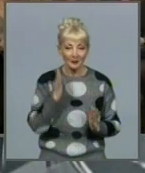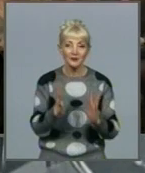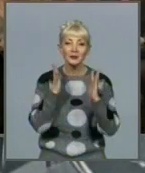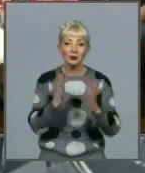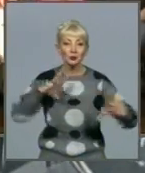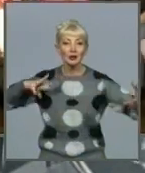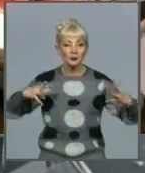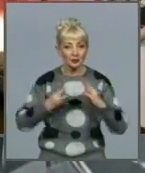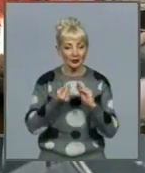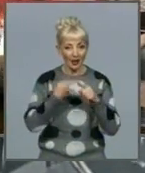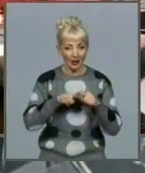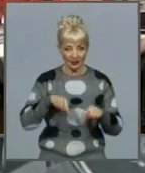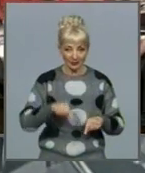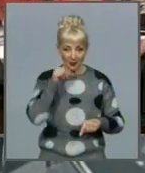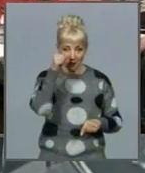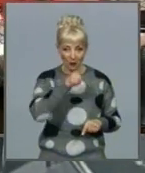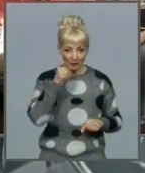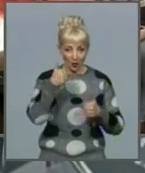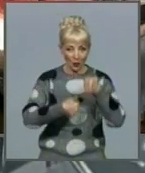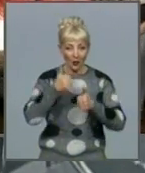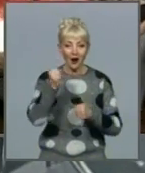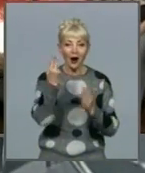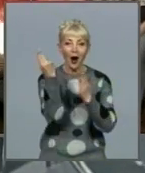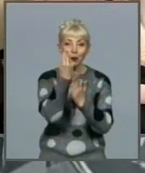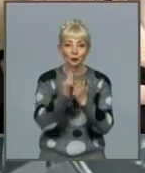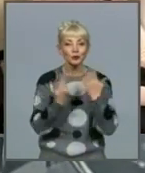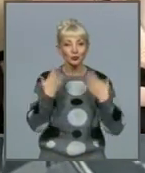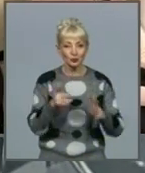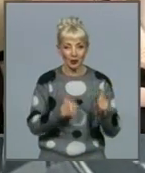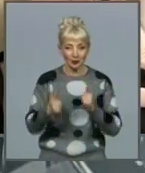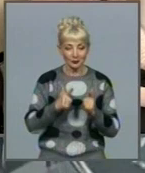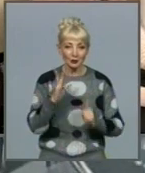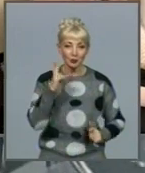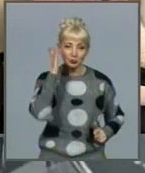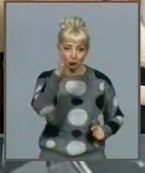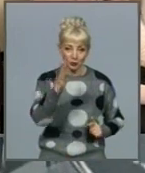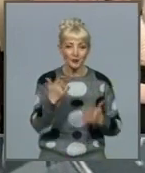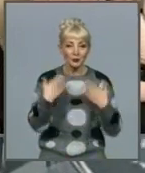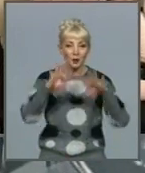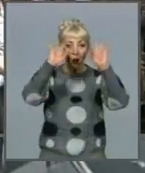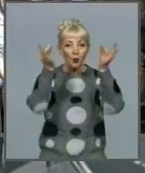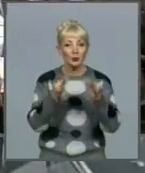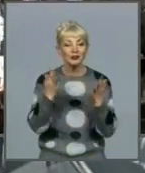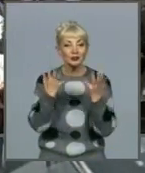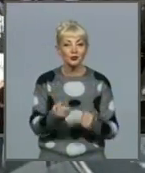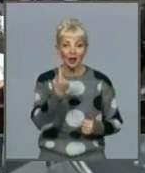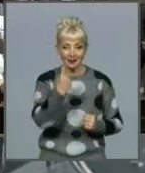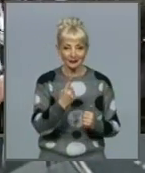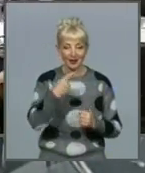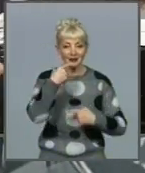цьогорічного конкурсу, а художники вже готуються до майбутнього. Адже восени ще одні традиційні творчі змагання